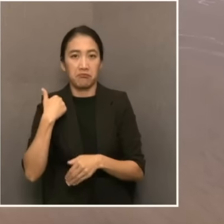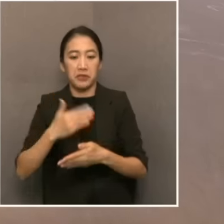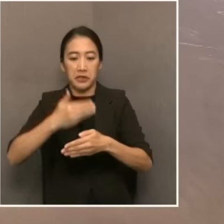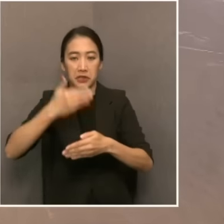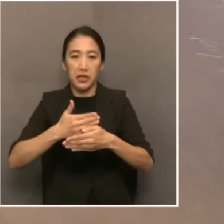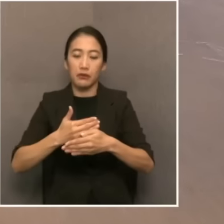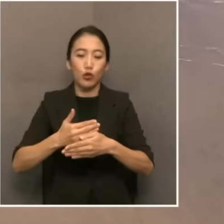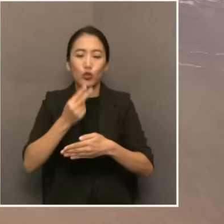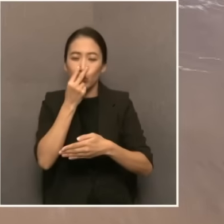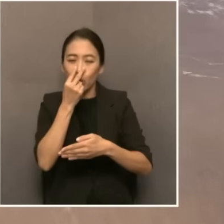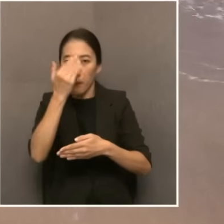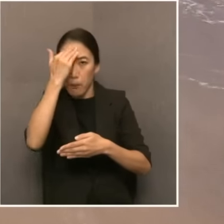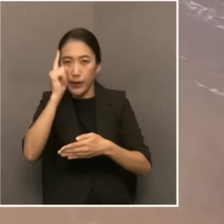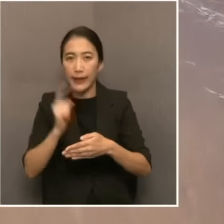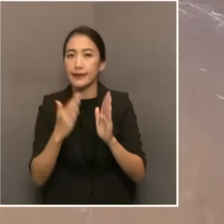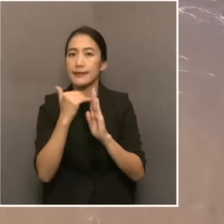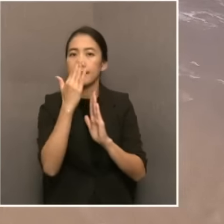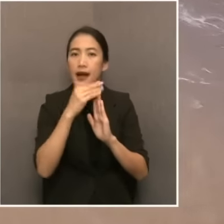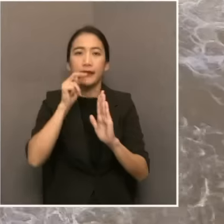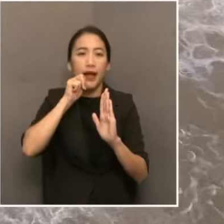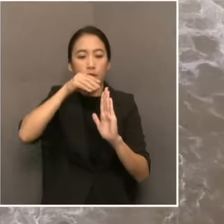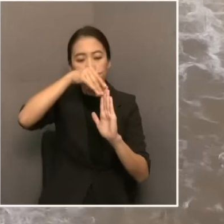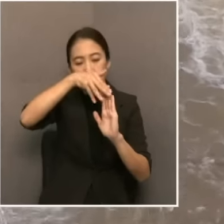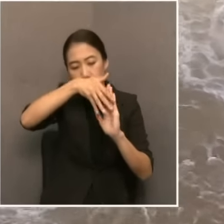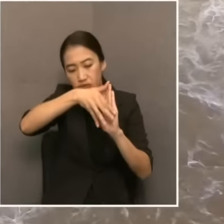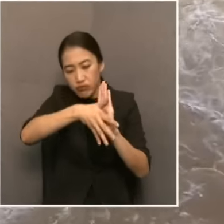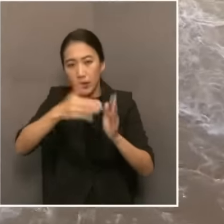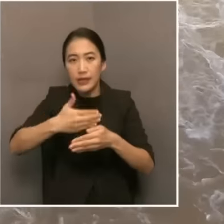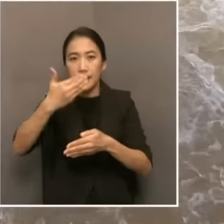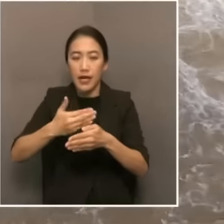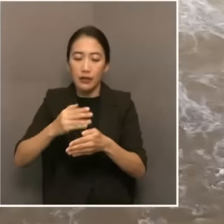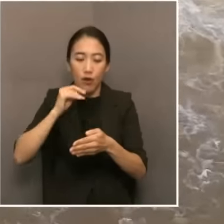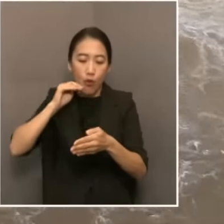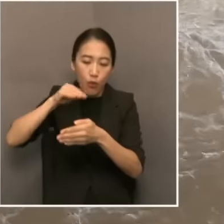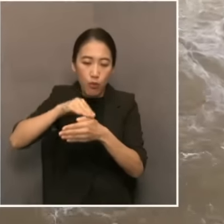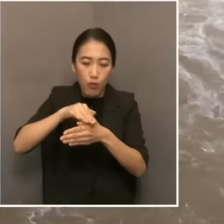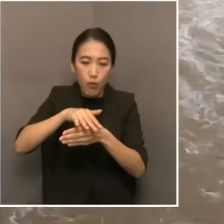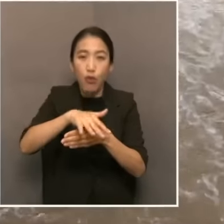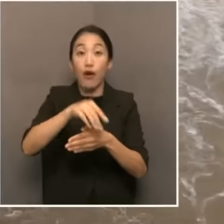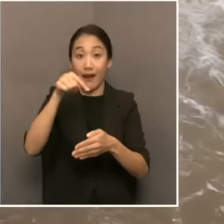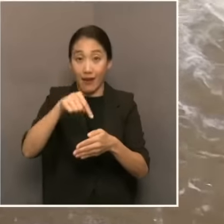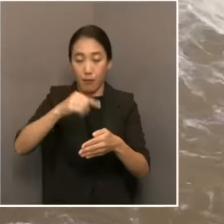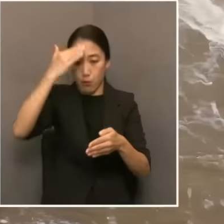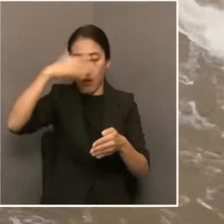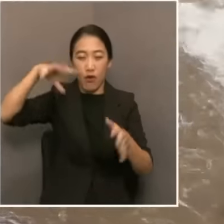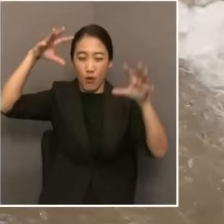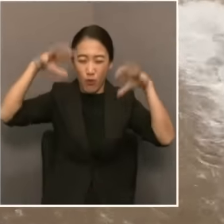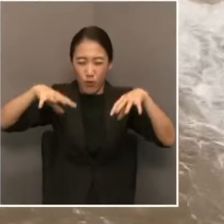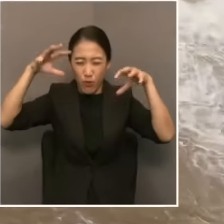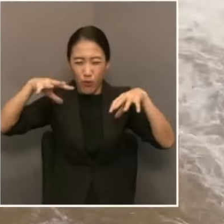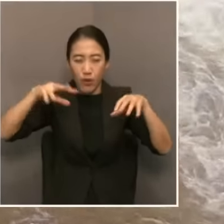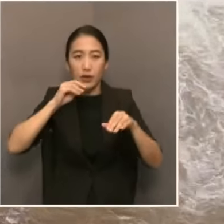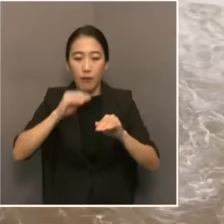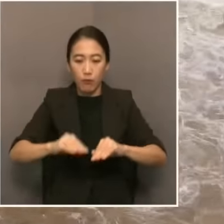ใกล้ชิดมวลน้ำเหนือไหลเข้าสู่เขื่อนยังเพิ่มต่อเนื่องจากฝนที่ตกลงมาทางตอนบนของประเทศล่าสุดวัด